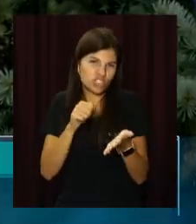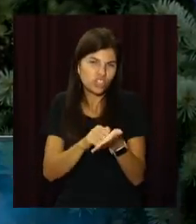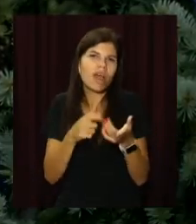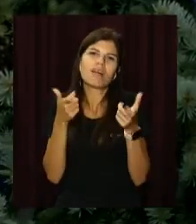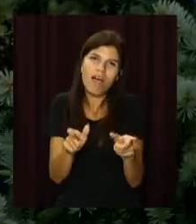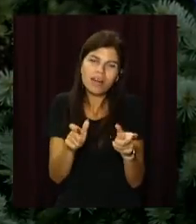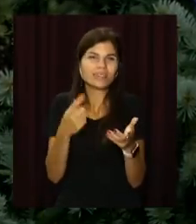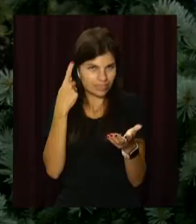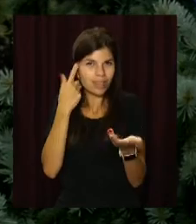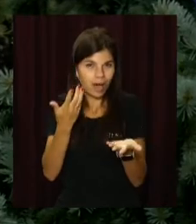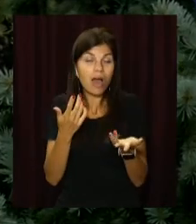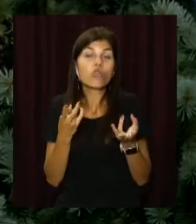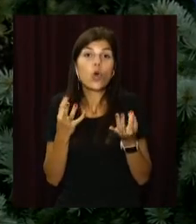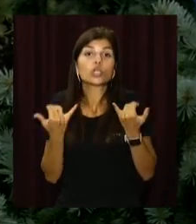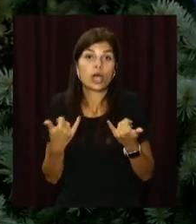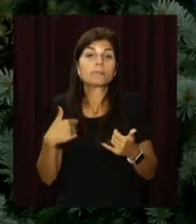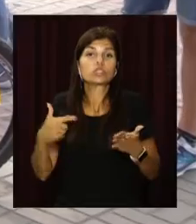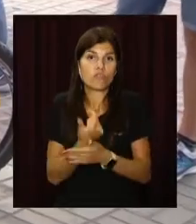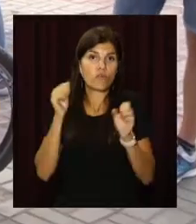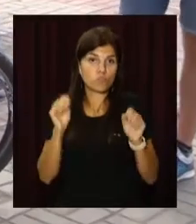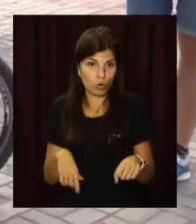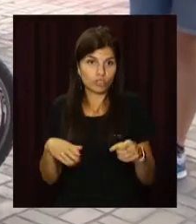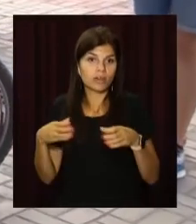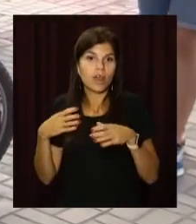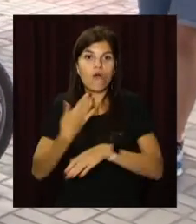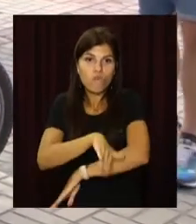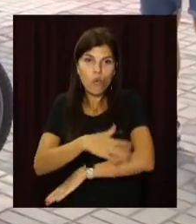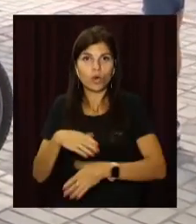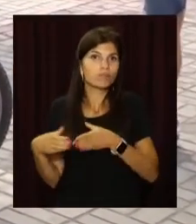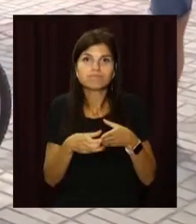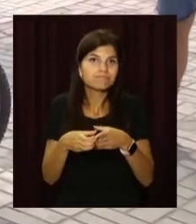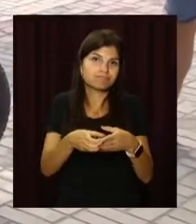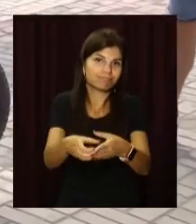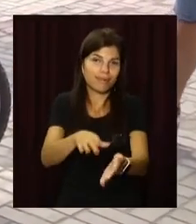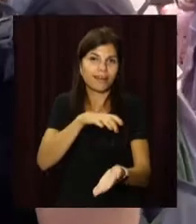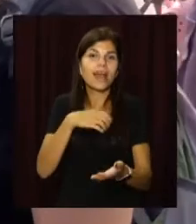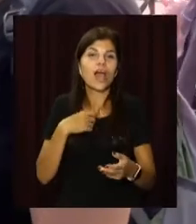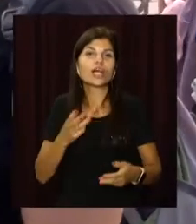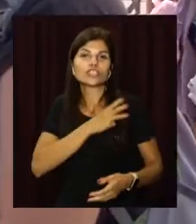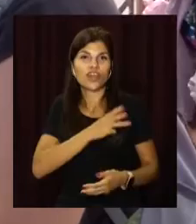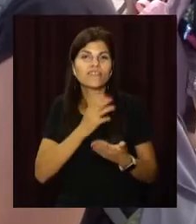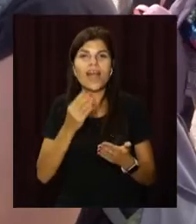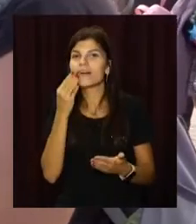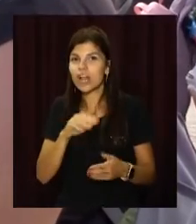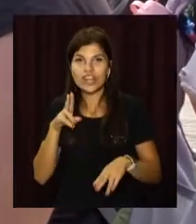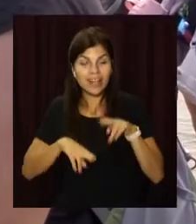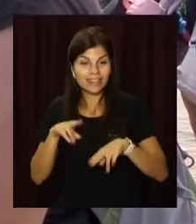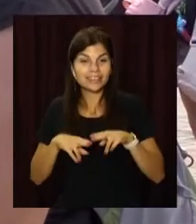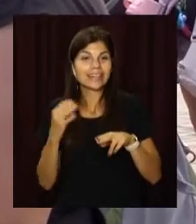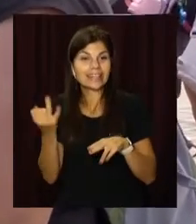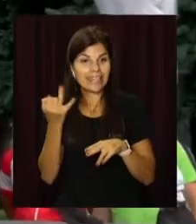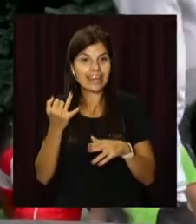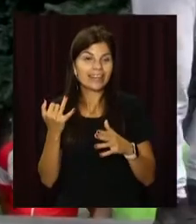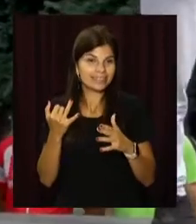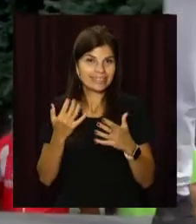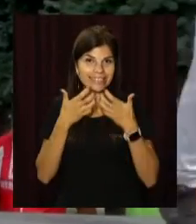причин карантину. Але зараз ми знову зможемо проїхати в вулицях нашого рідного міста. Бажаю вам кращого настрою, цікавих